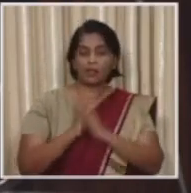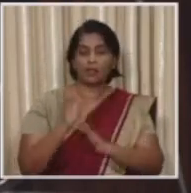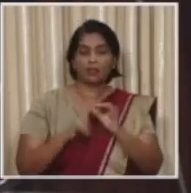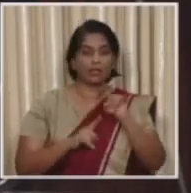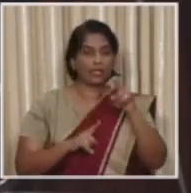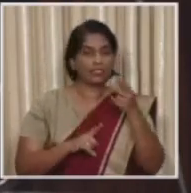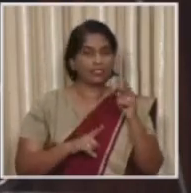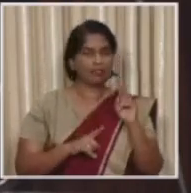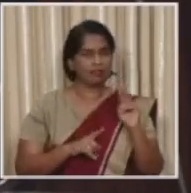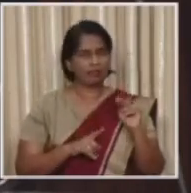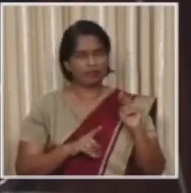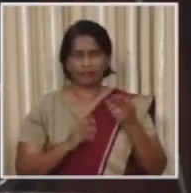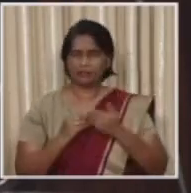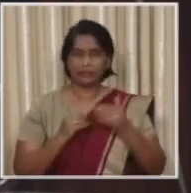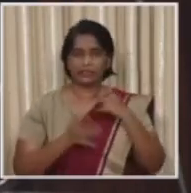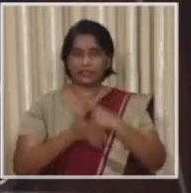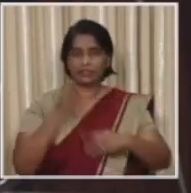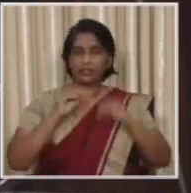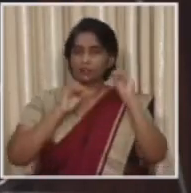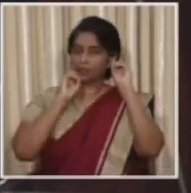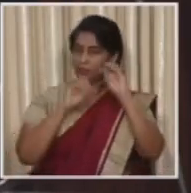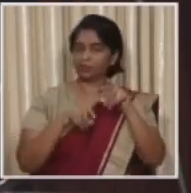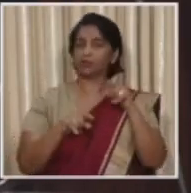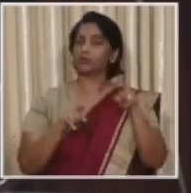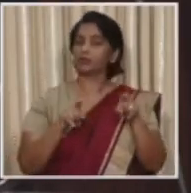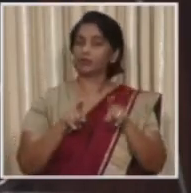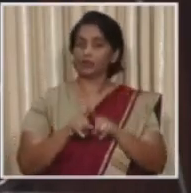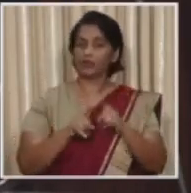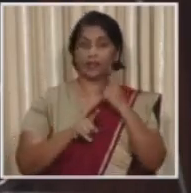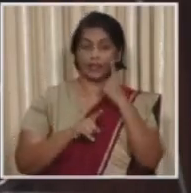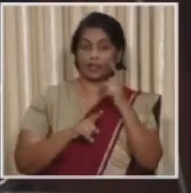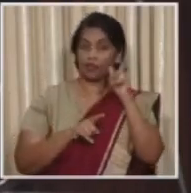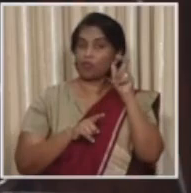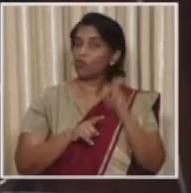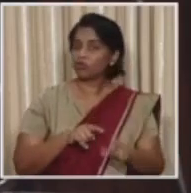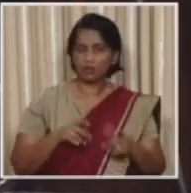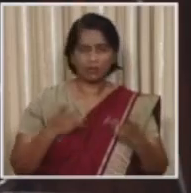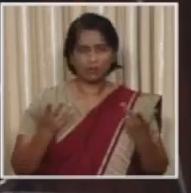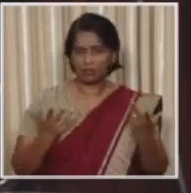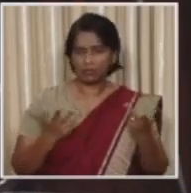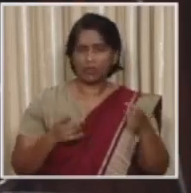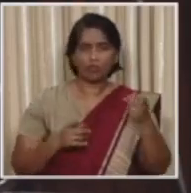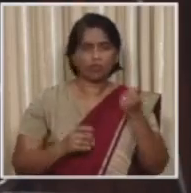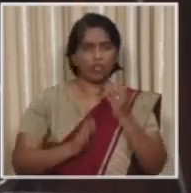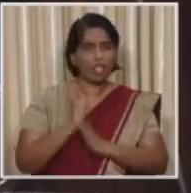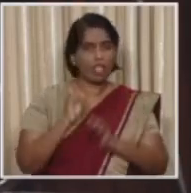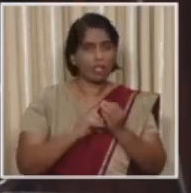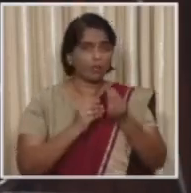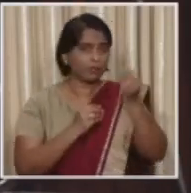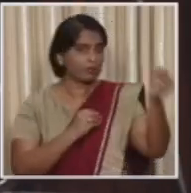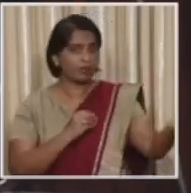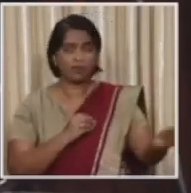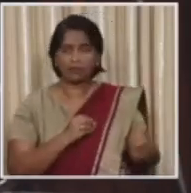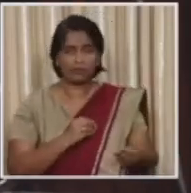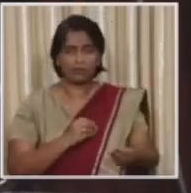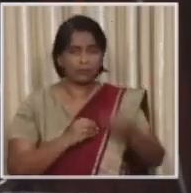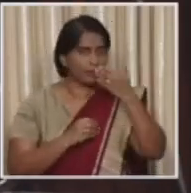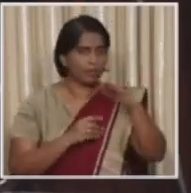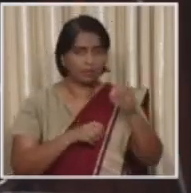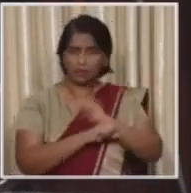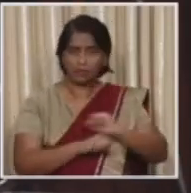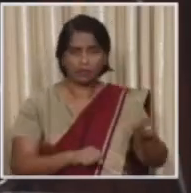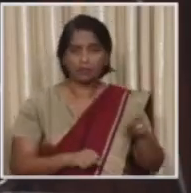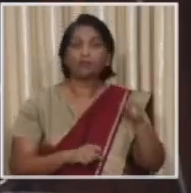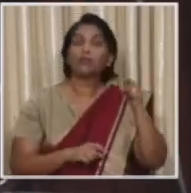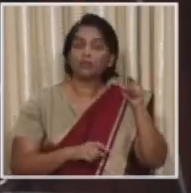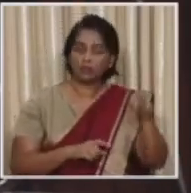120 ගණනක් ඡන්දයක් ලැබුණ එතුමාට. ඒ අතරින් එක පුද්ගලයෙක්වත් නැද්ද මේ මුදල් ඇමති ධූරයේ දැරීමට සුදුසු වෙන. ඒ නිසා